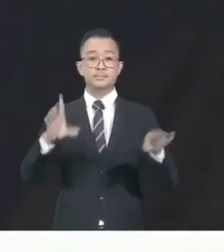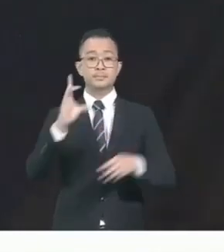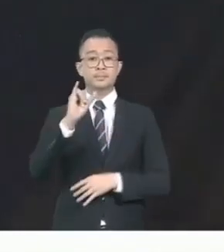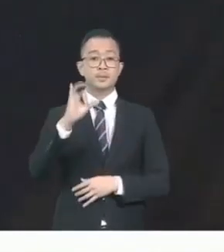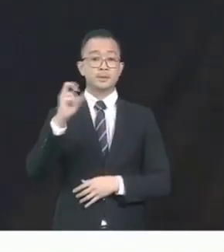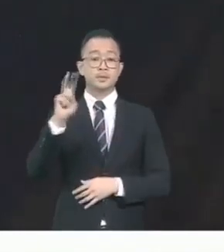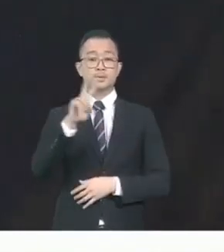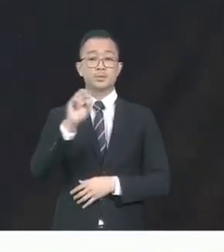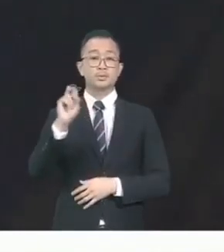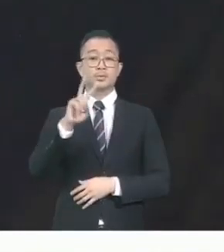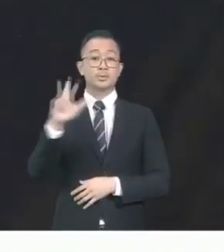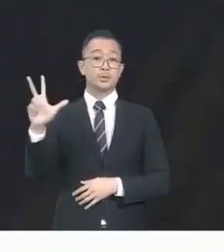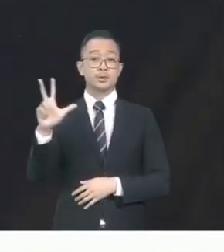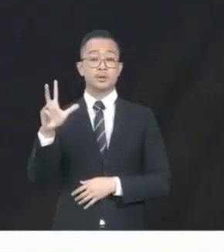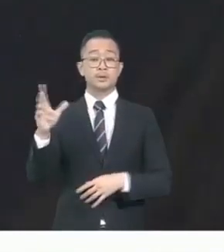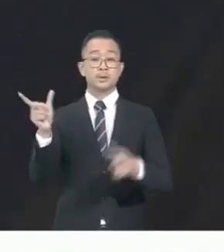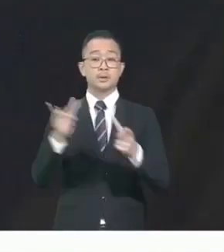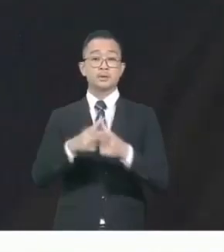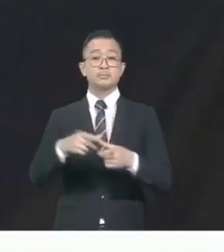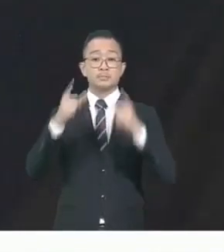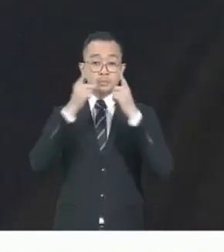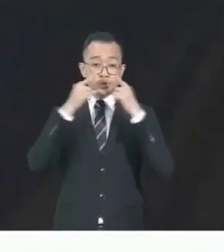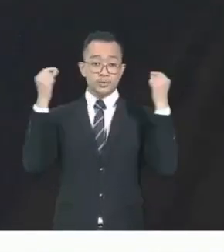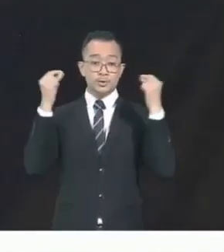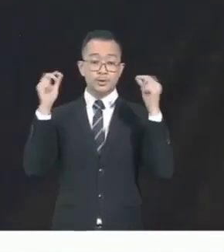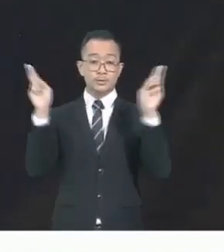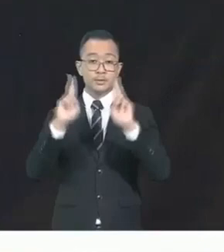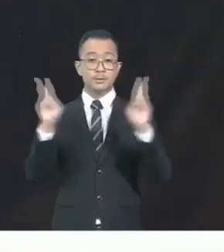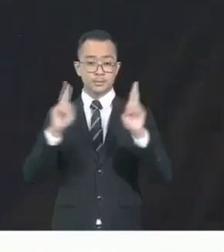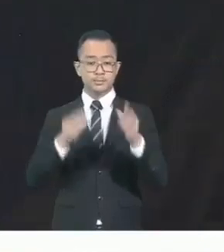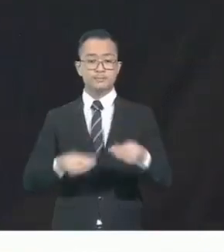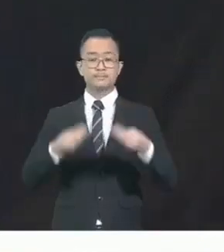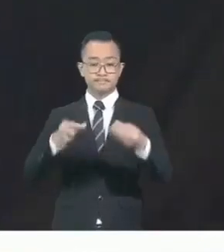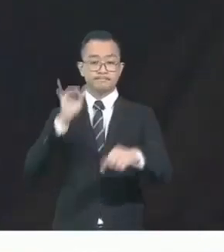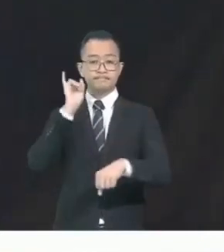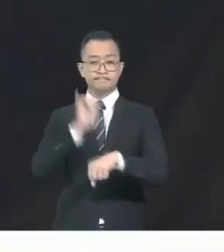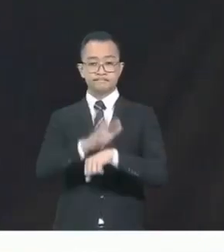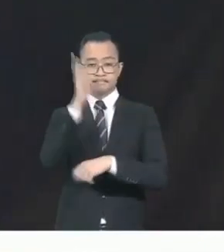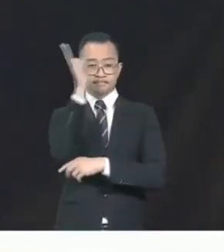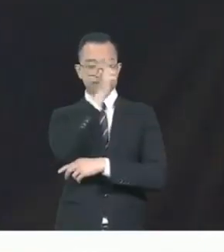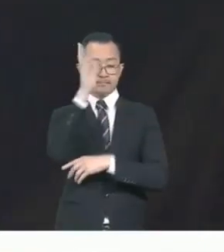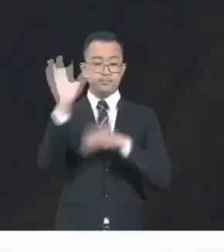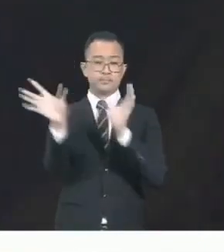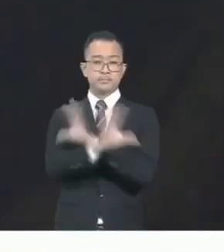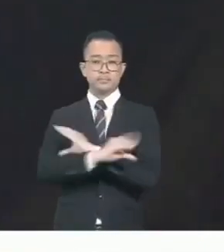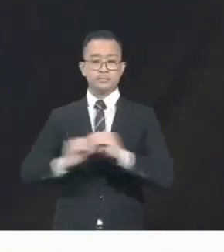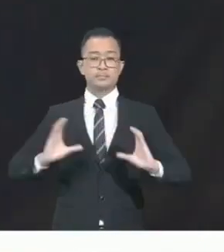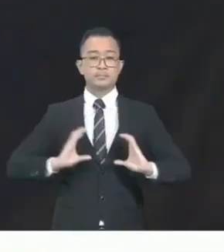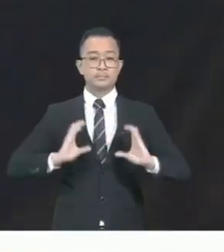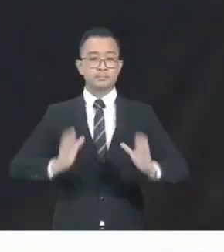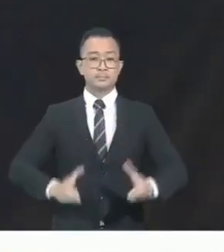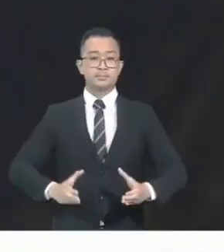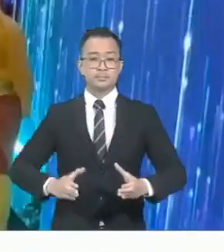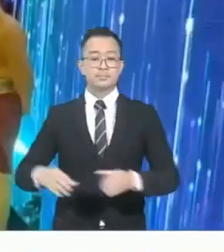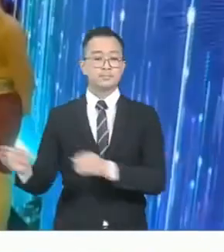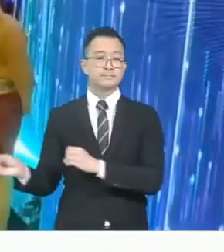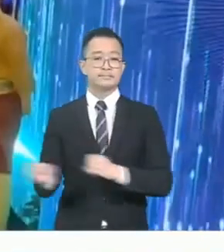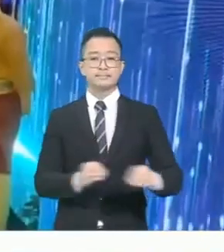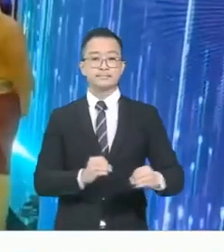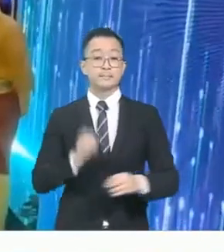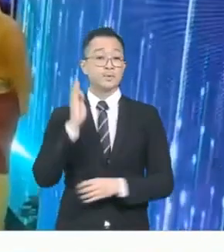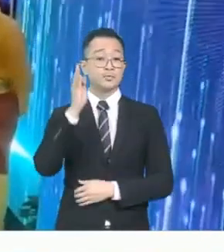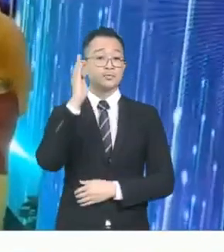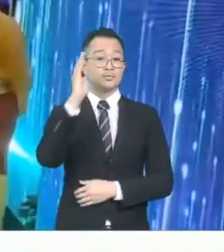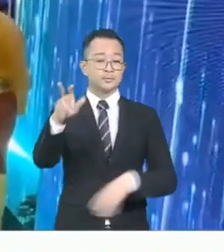IDEX 2023 di Kuching pada Rabu, Tan Sri Abang Johari memberi jaminan bahawa Kerajaan Sarawak komited untuk merealisasikan masa depan